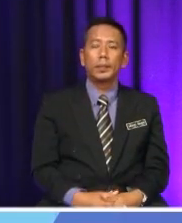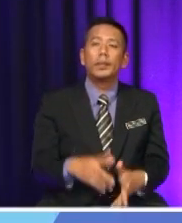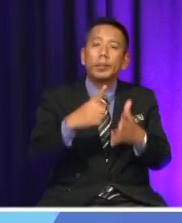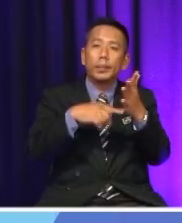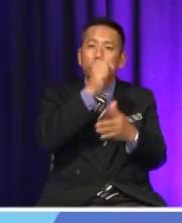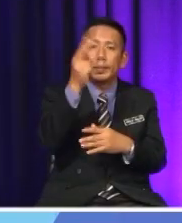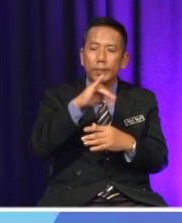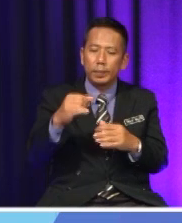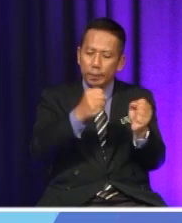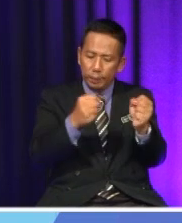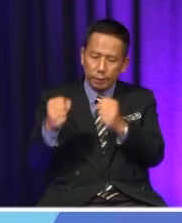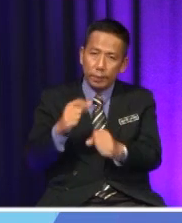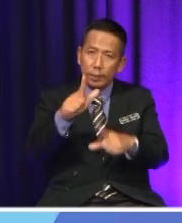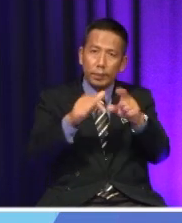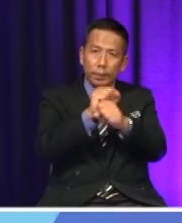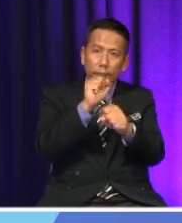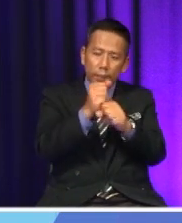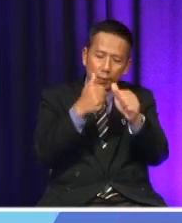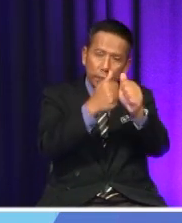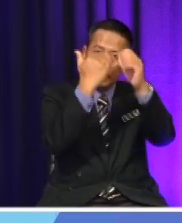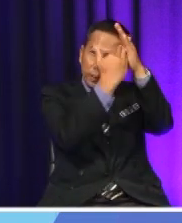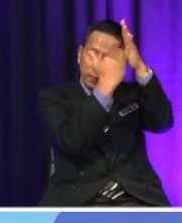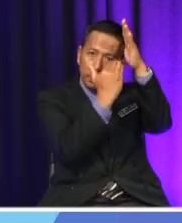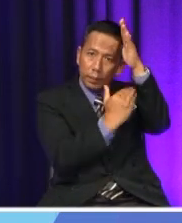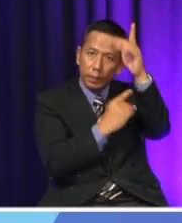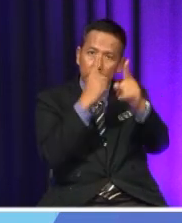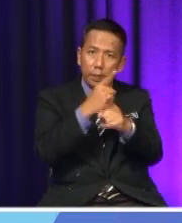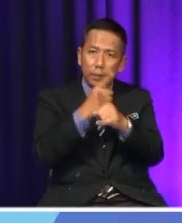susun langkah kerja mengikut urutan yang betul ya